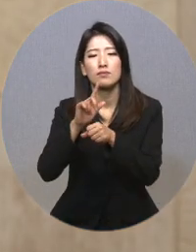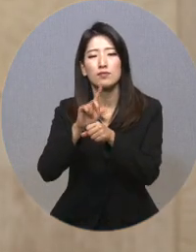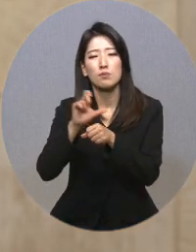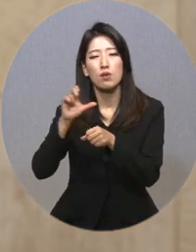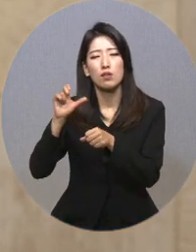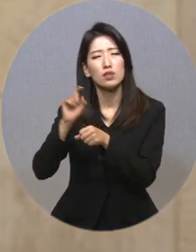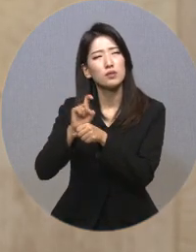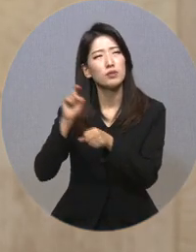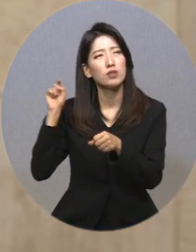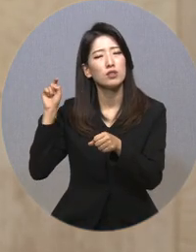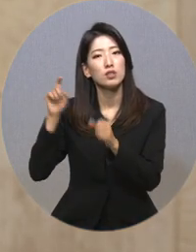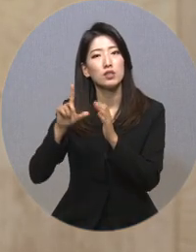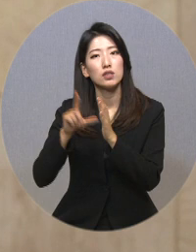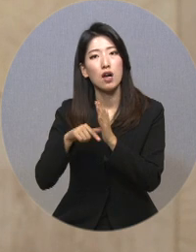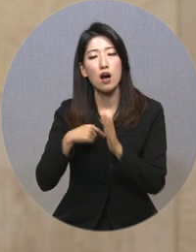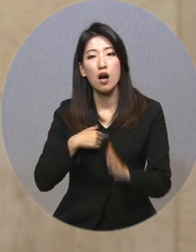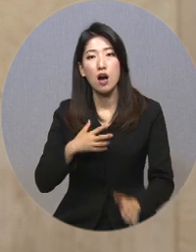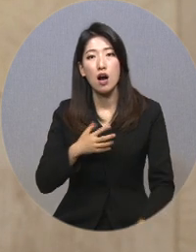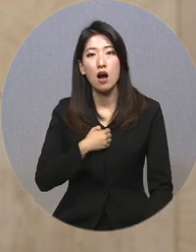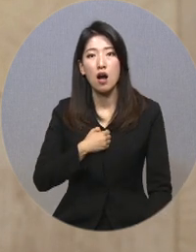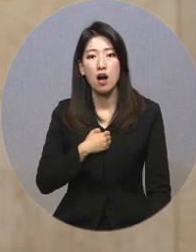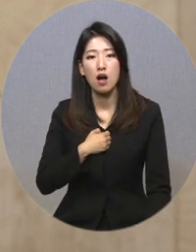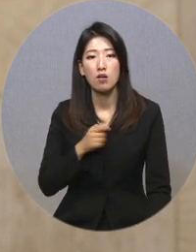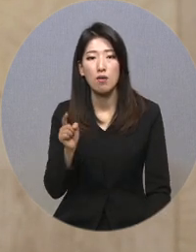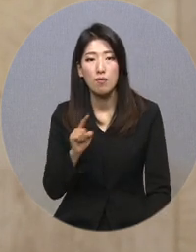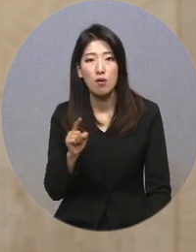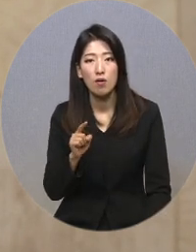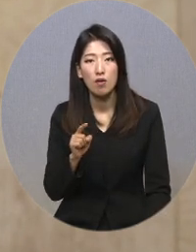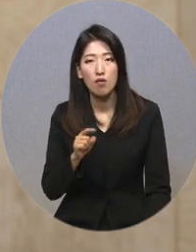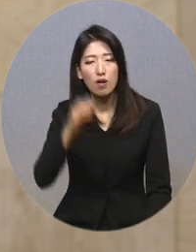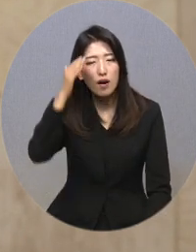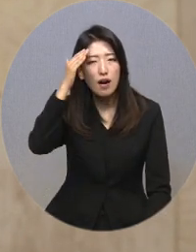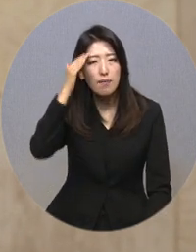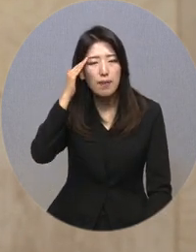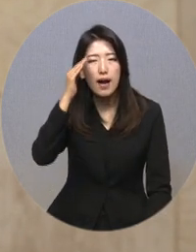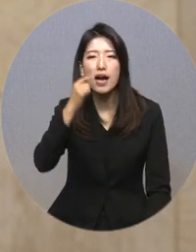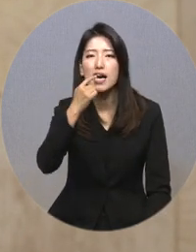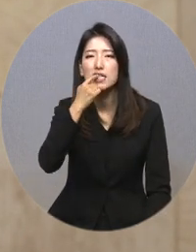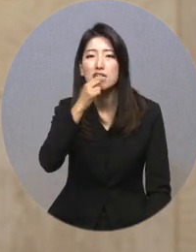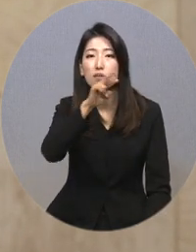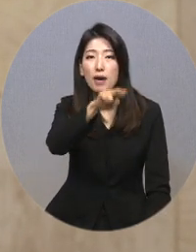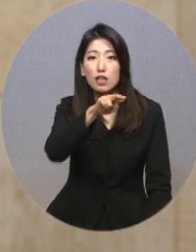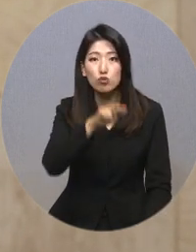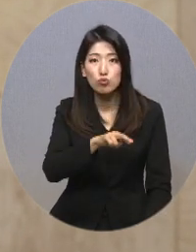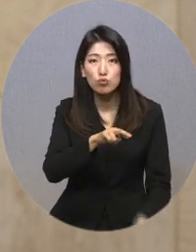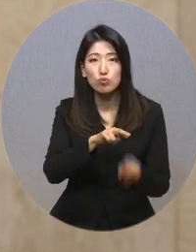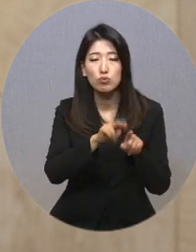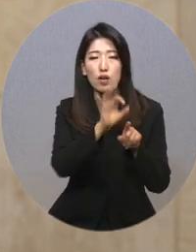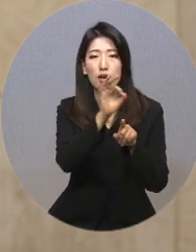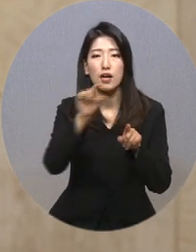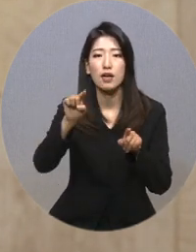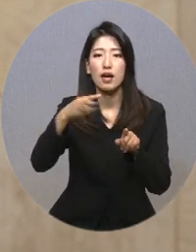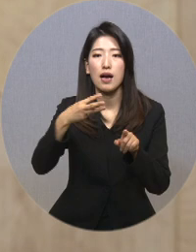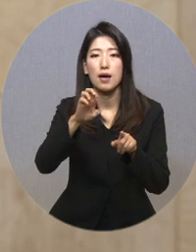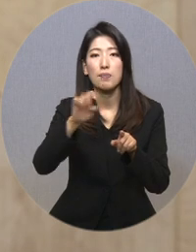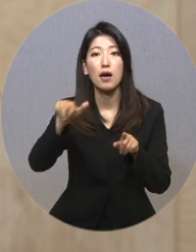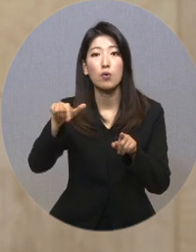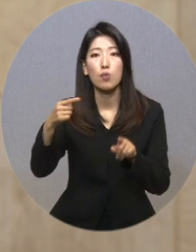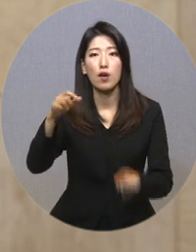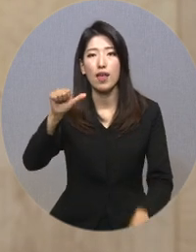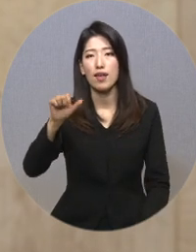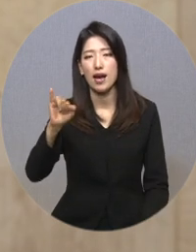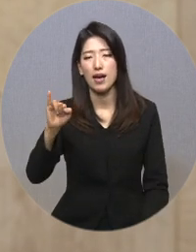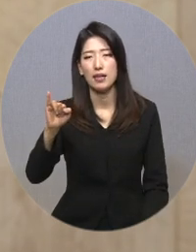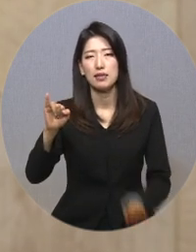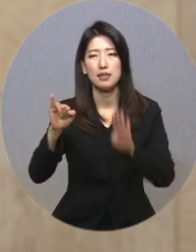보면 사실은 예. 그 알파고 네네. 그 바둑을 네네. 보면서 제가 충격을 받았고요. 아. 예, 그게 계기